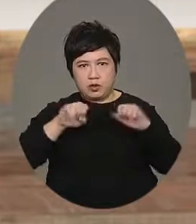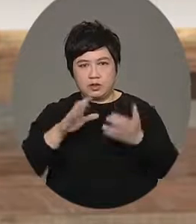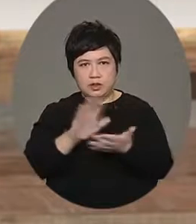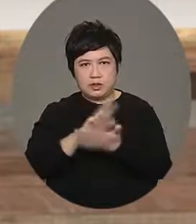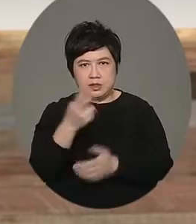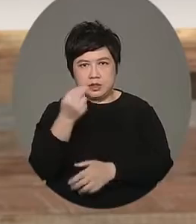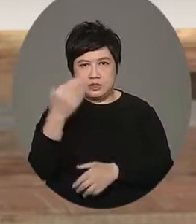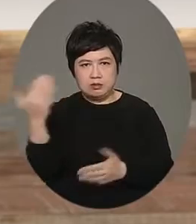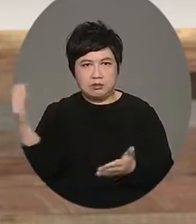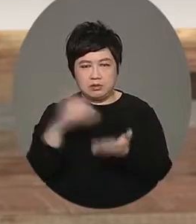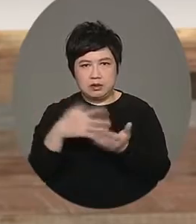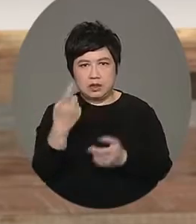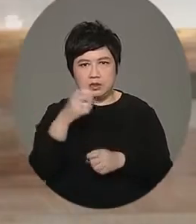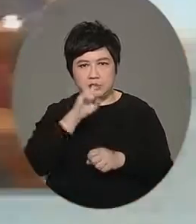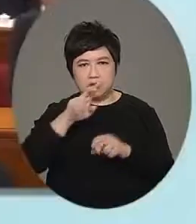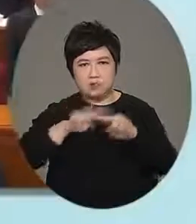提及一國兩制字眼。